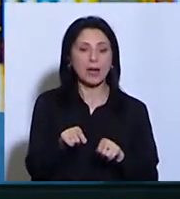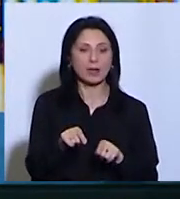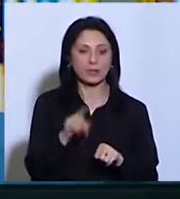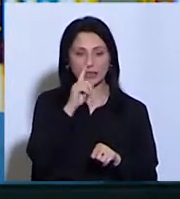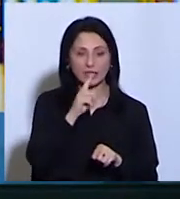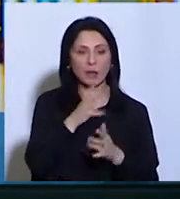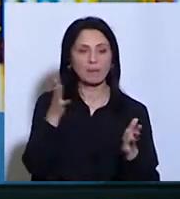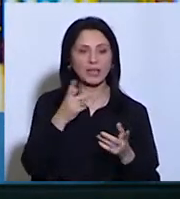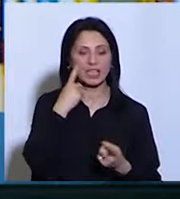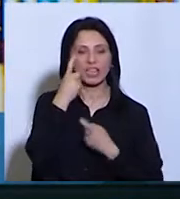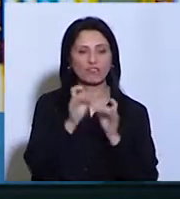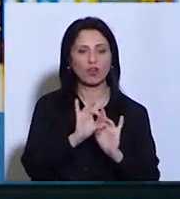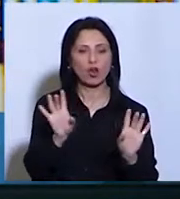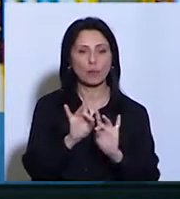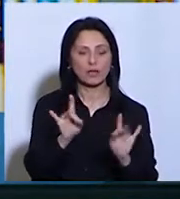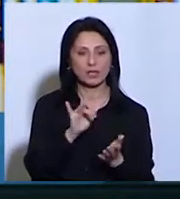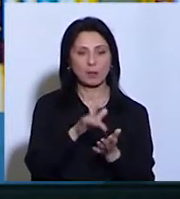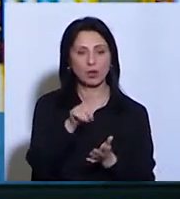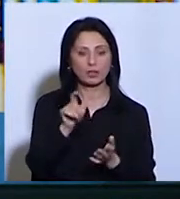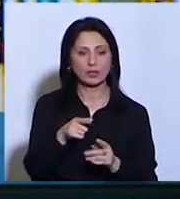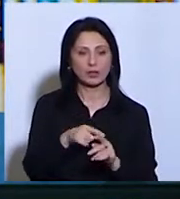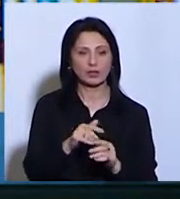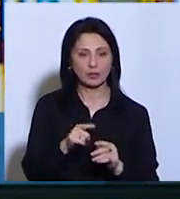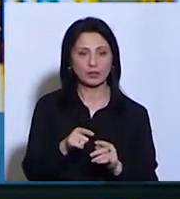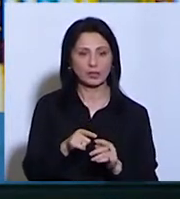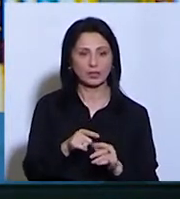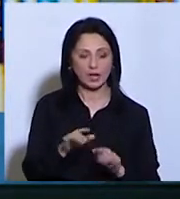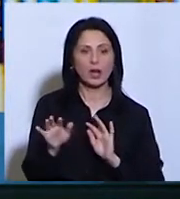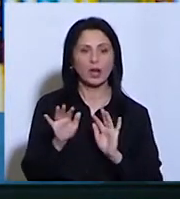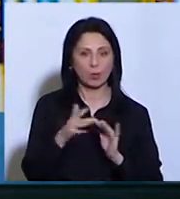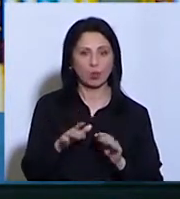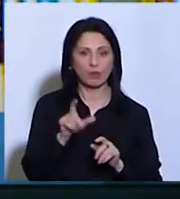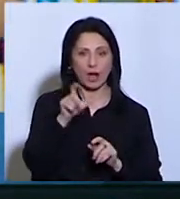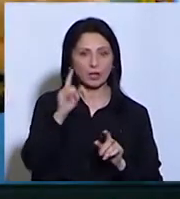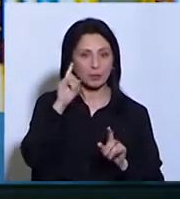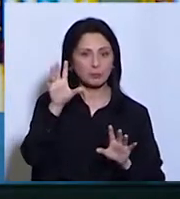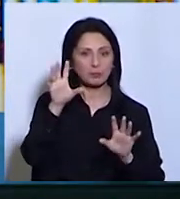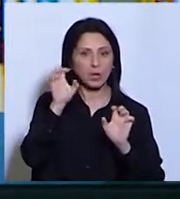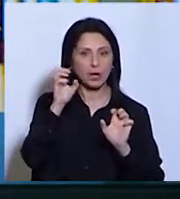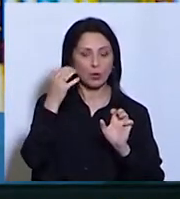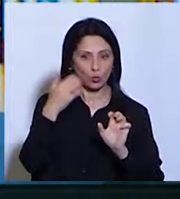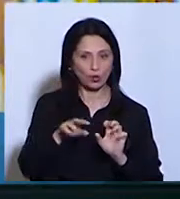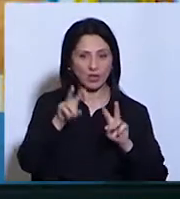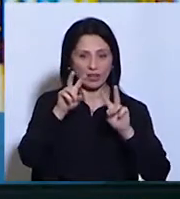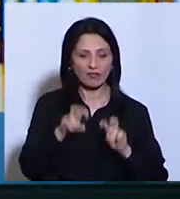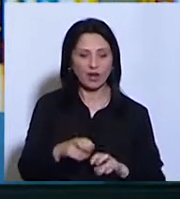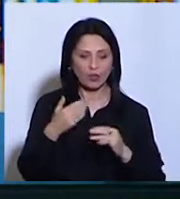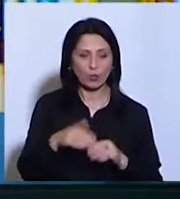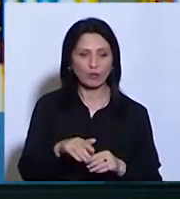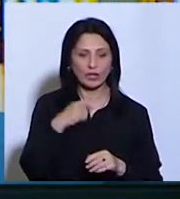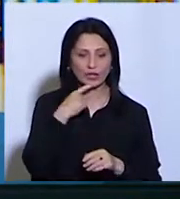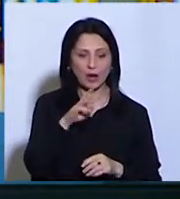არის, რომ მეტი ინფორმაცია მივცეთ მოსახლეობას და ავამაღლოთ. მოქმედებს ეს უკვე. ჩვენ ეს სტეპს კვლევა, რაც